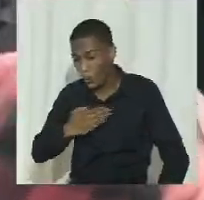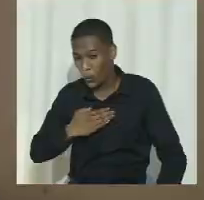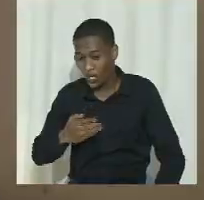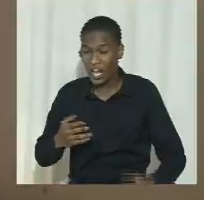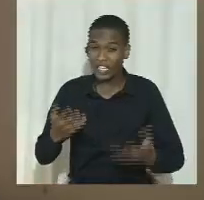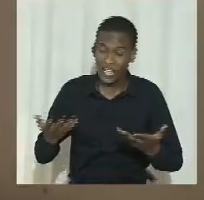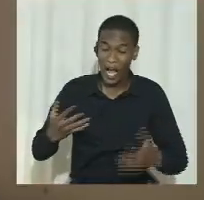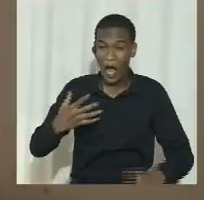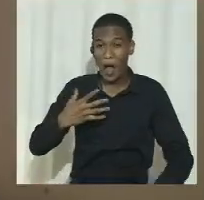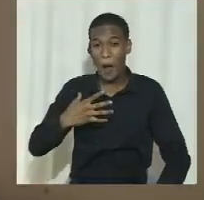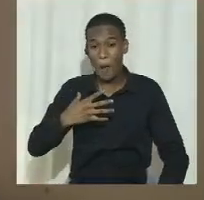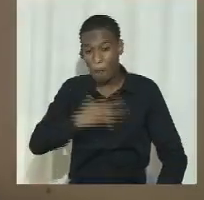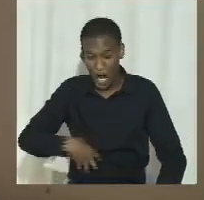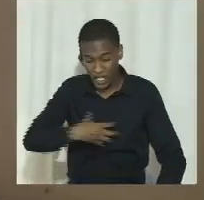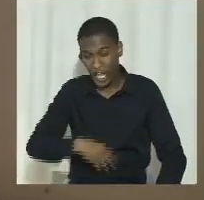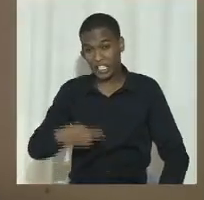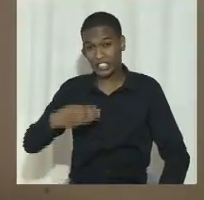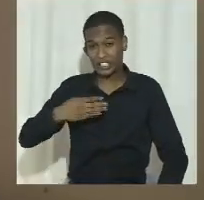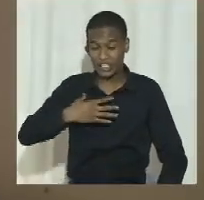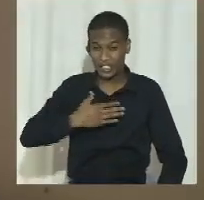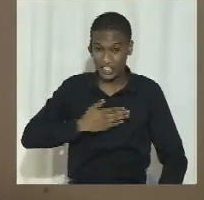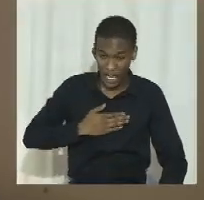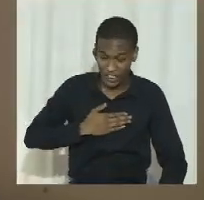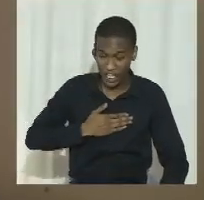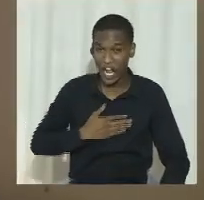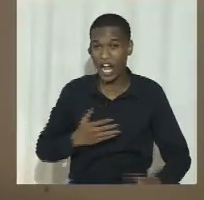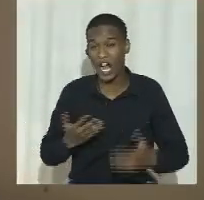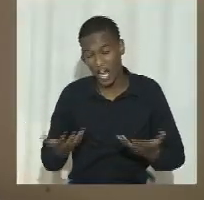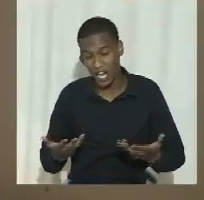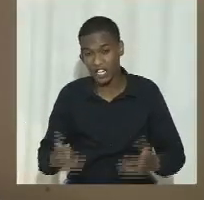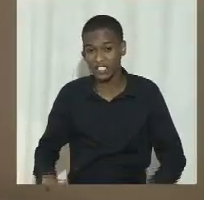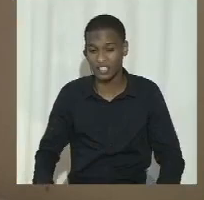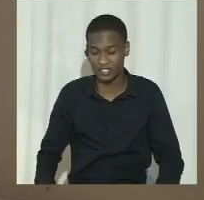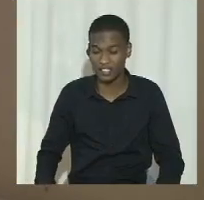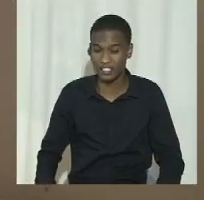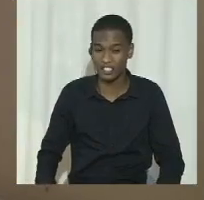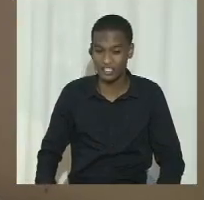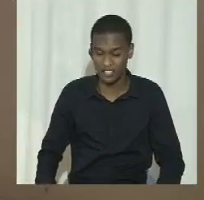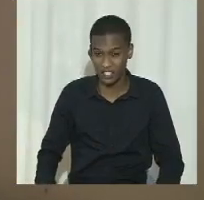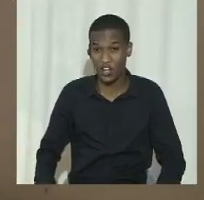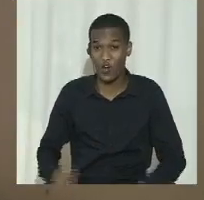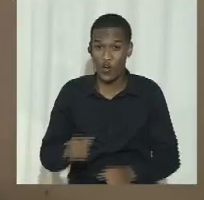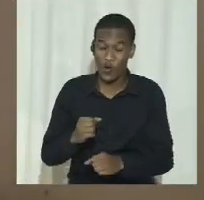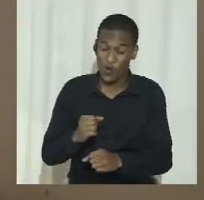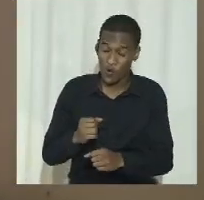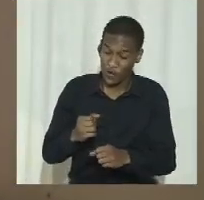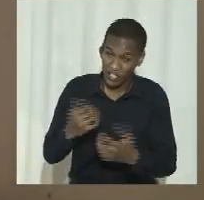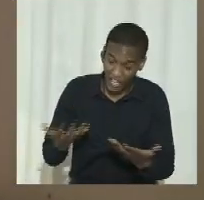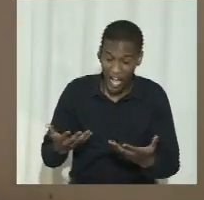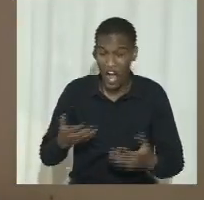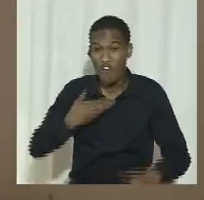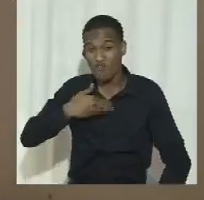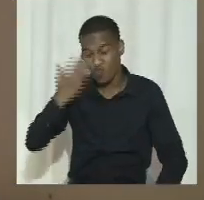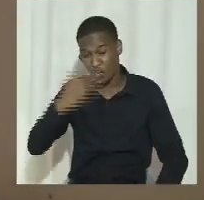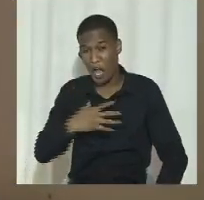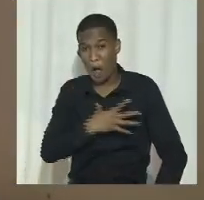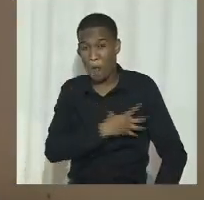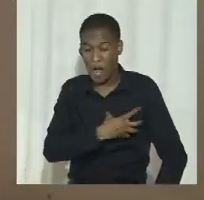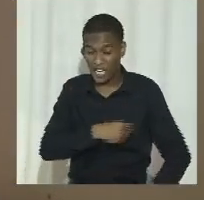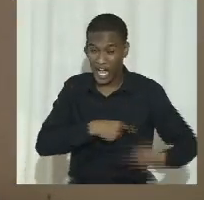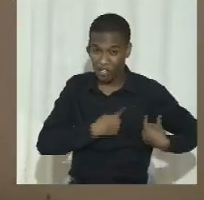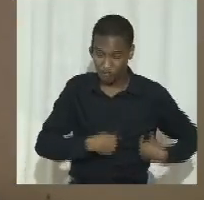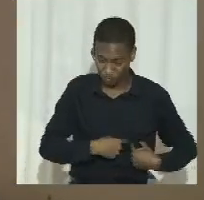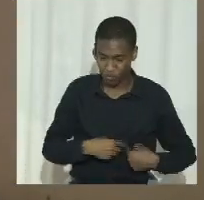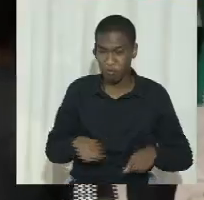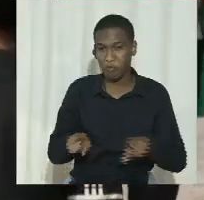aretitratra bronchite kronika BPCO dia ny olona kardiaka ireny zany a tsy mahazaka kasobosy